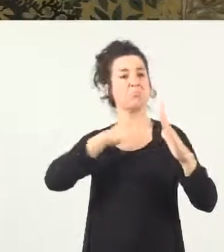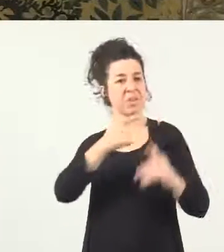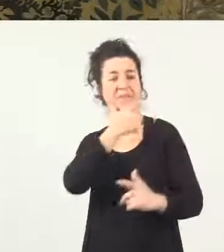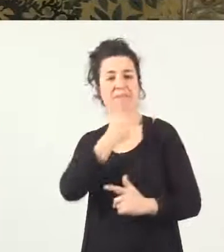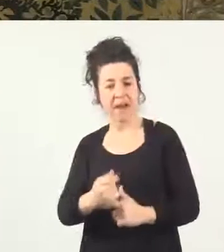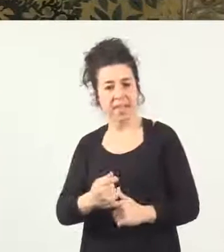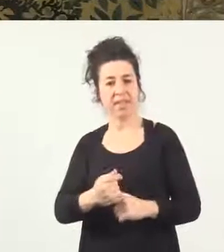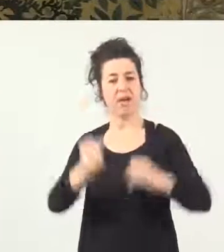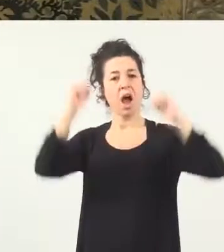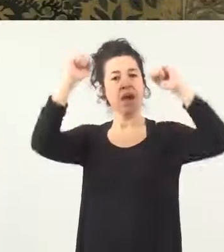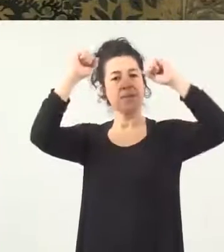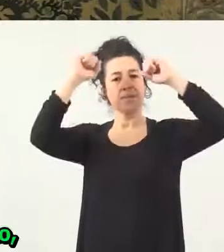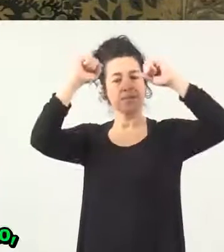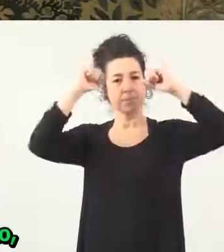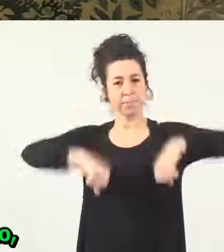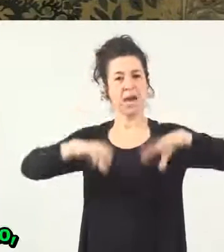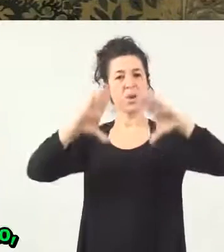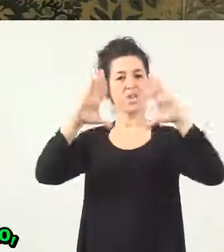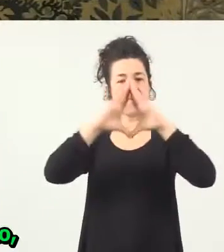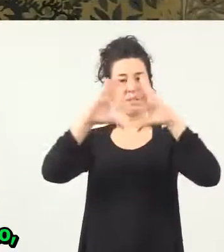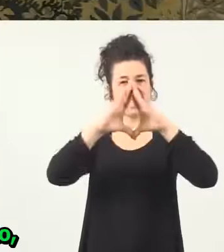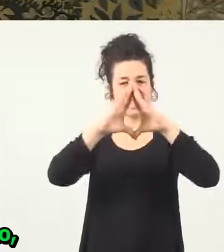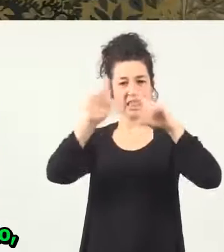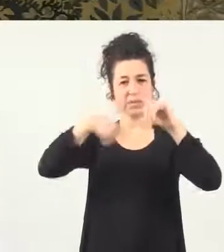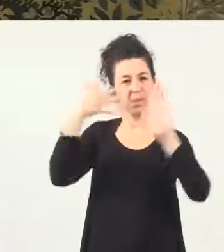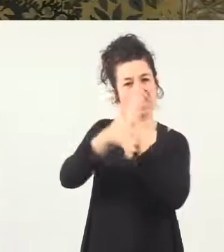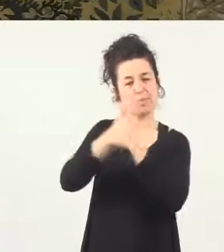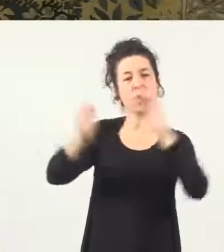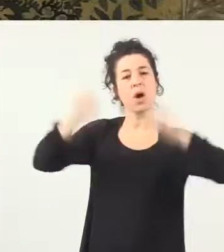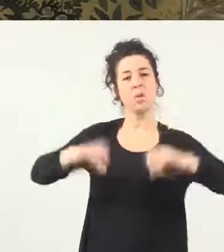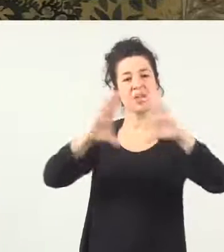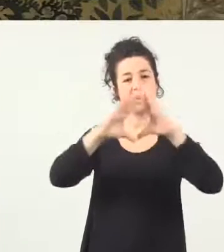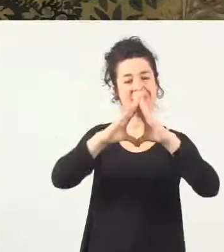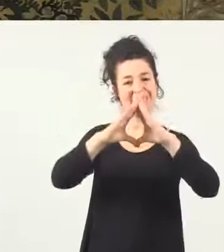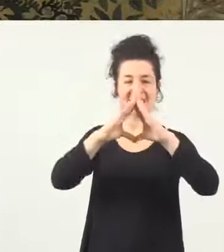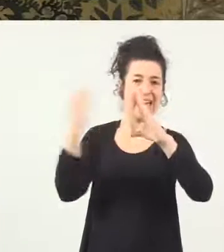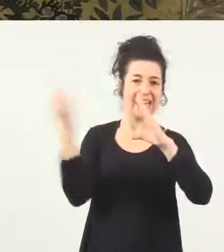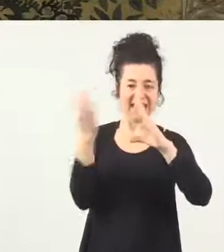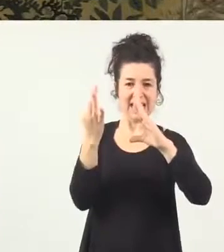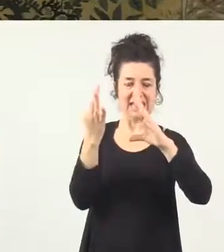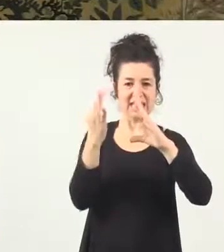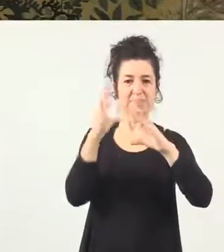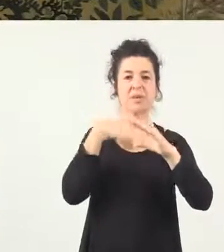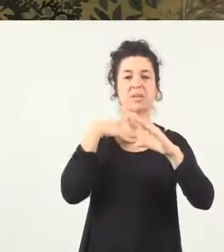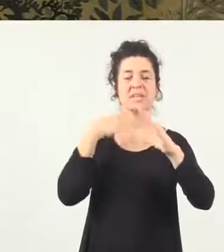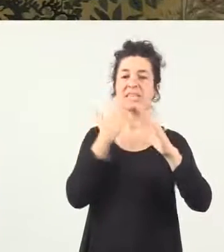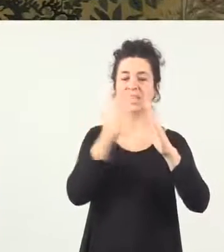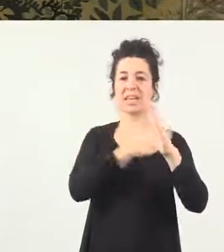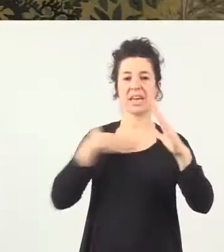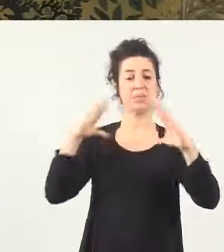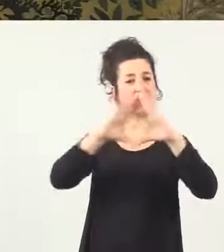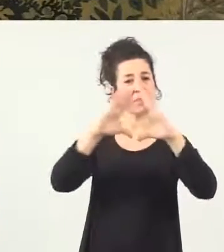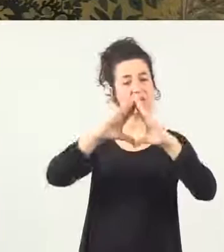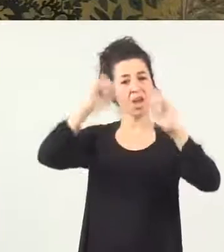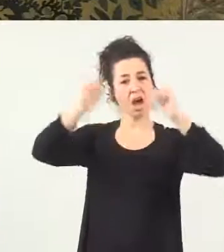eta gero esango du zer da niretzat itun feminista, baina itun feminista hori berritzeko iruditzen zait, ba, sortzen ari direla azken urteak edo azken